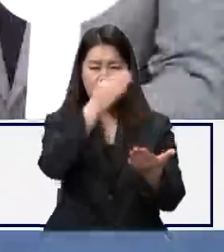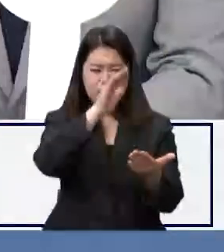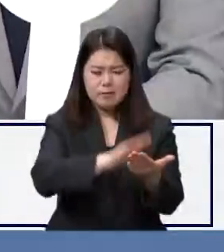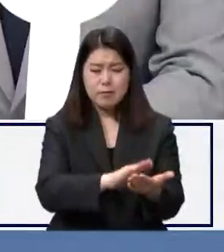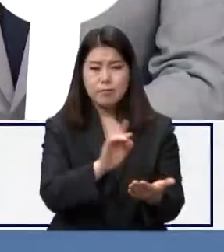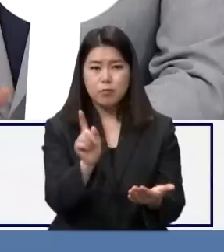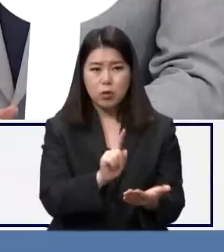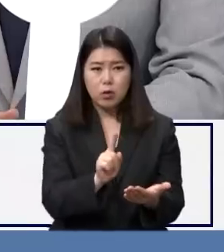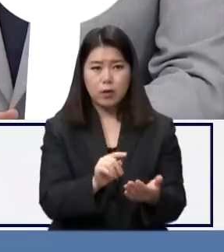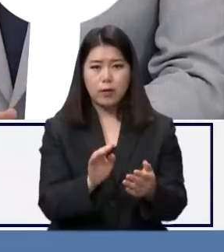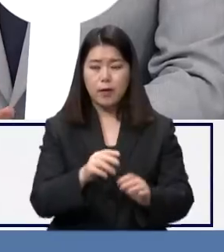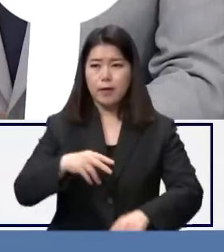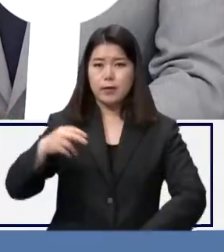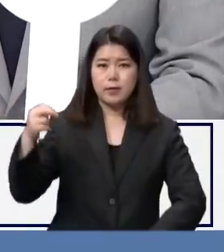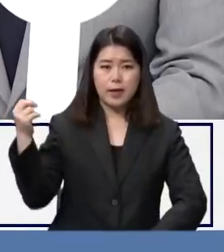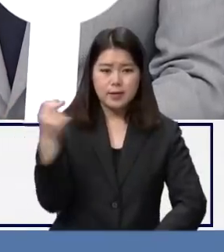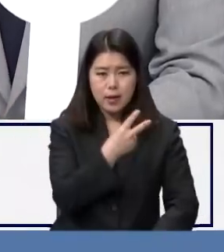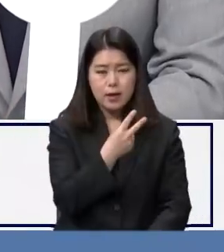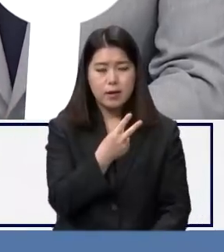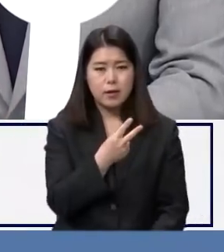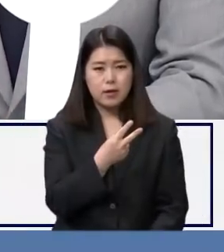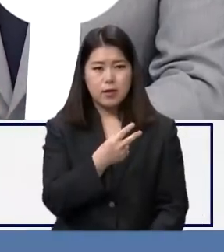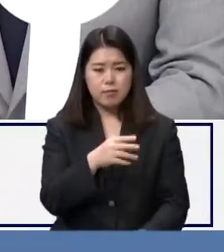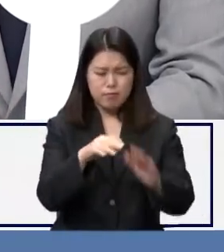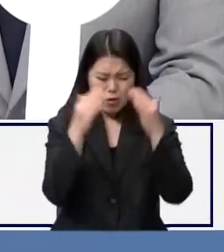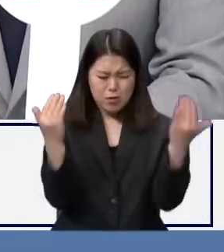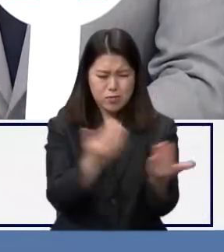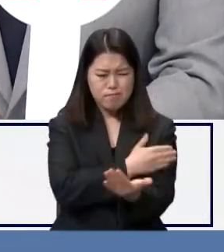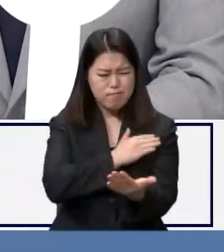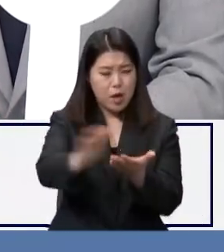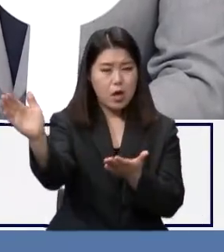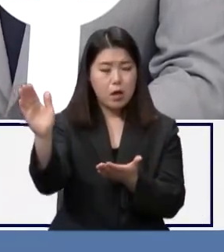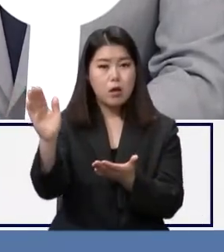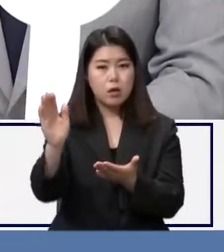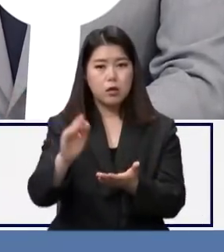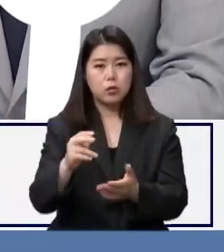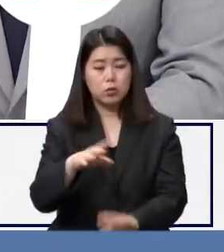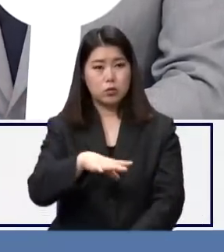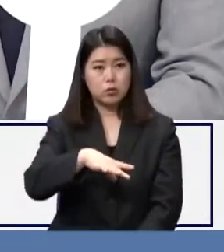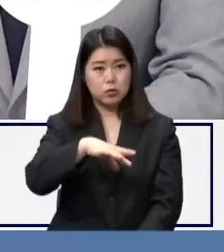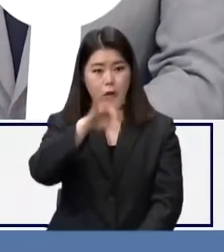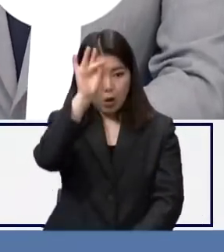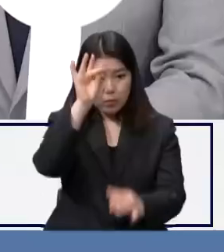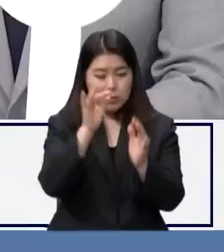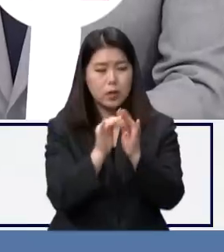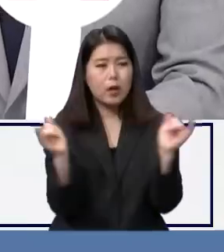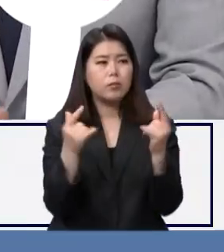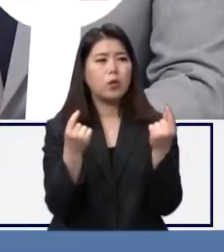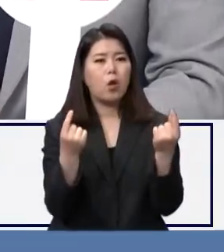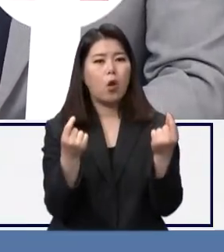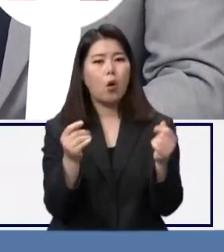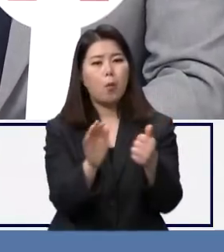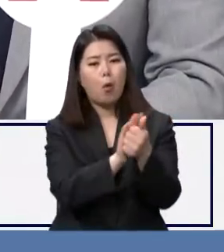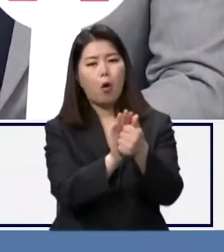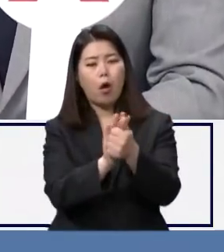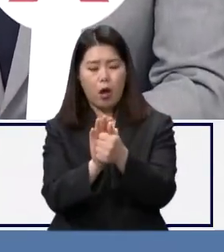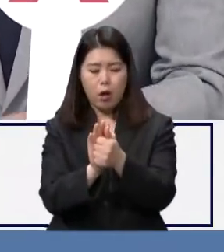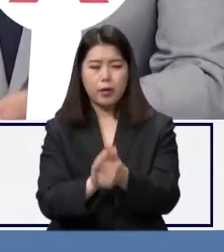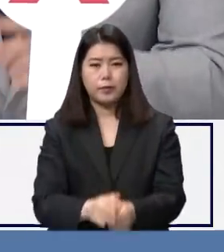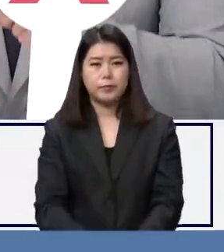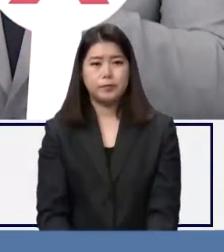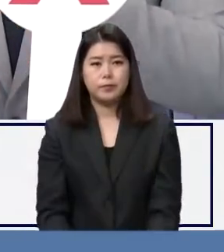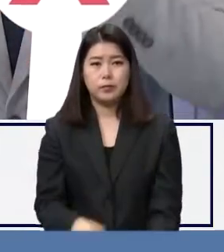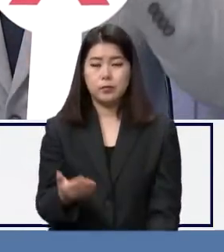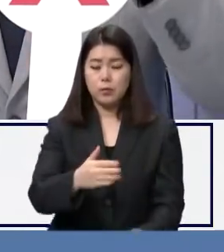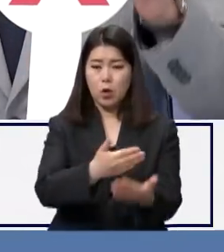다시는 볼 것 같지 않게 쳐내야 되고요 그리고 처음 사람처럼 그렇게 다뤄야 되는 것입니다